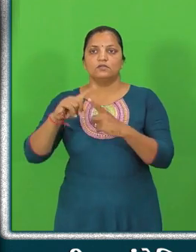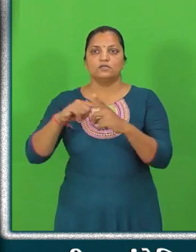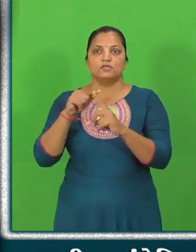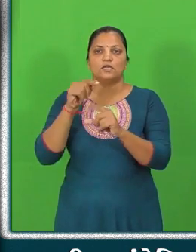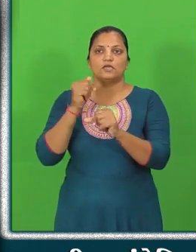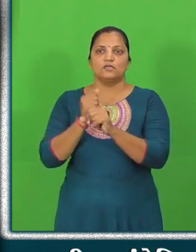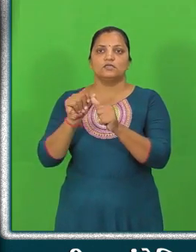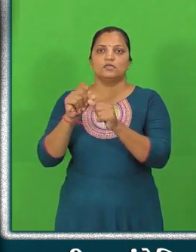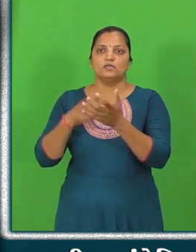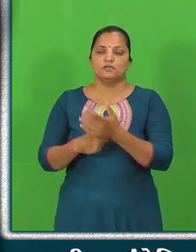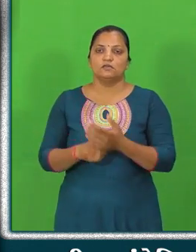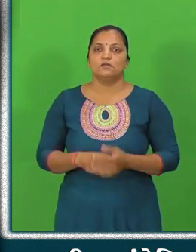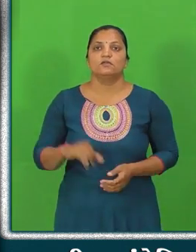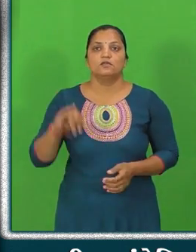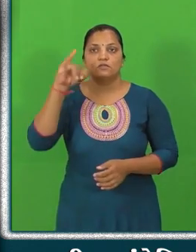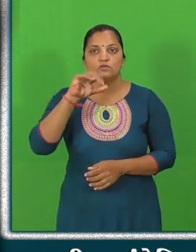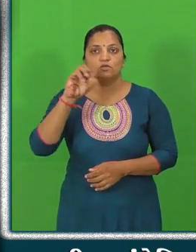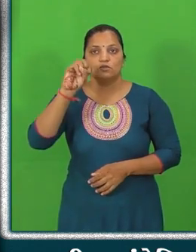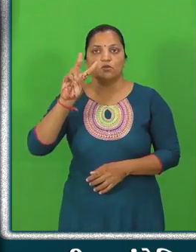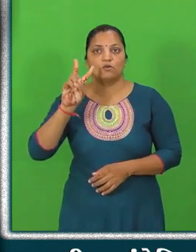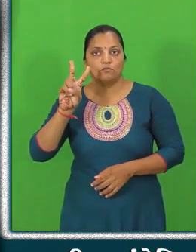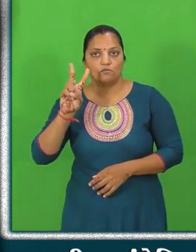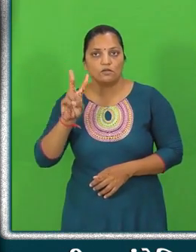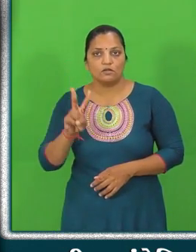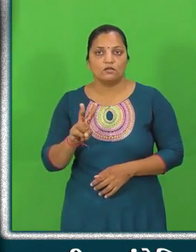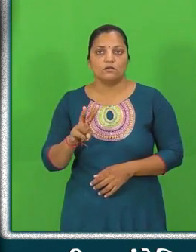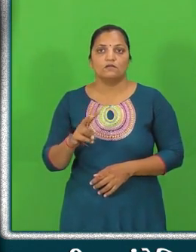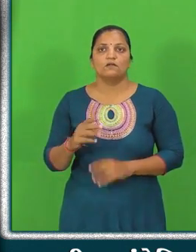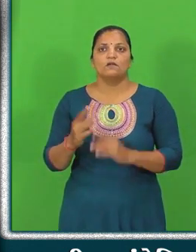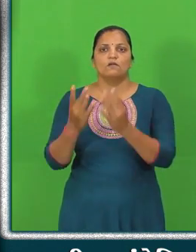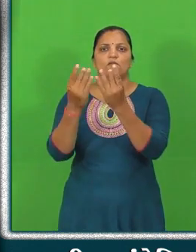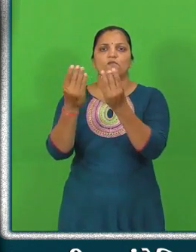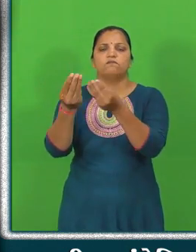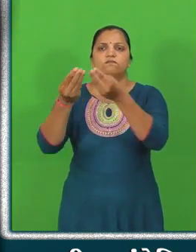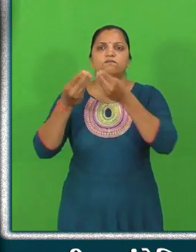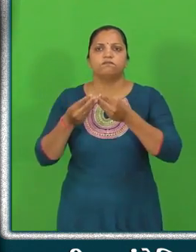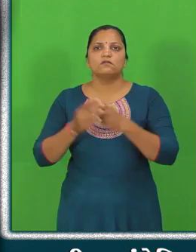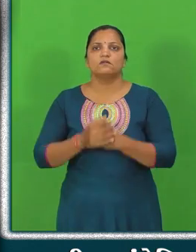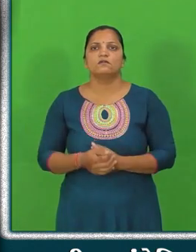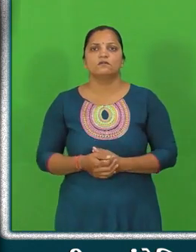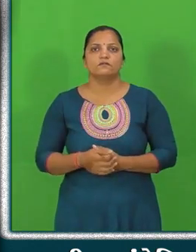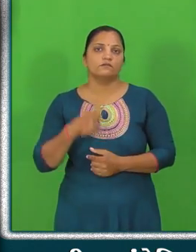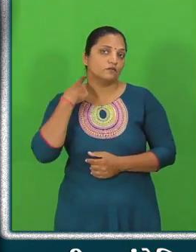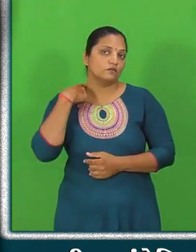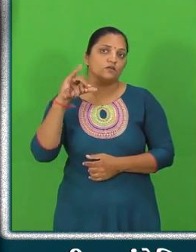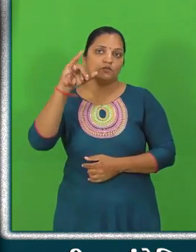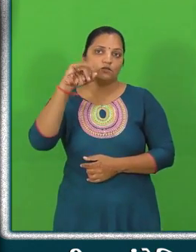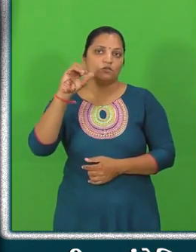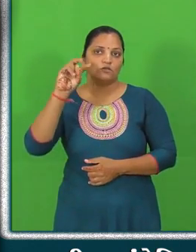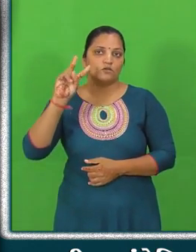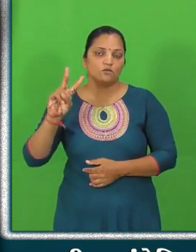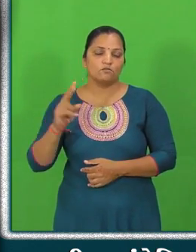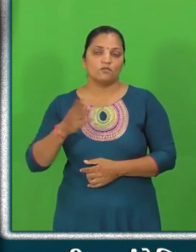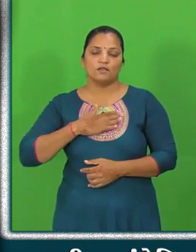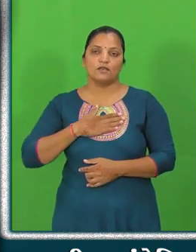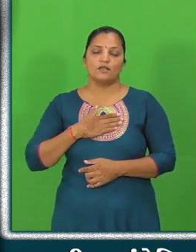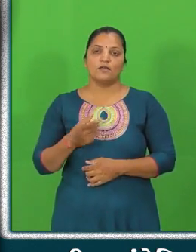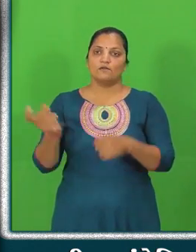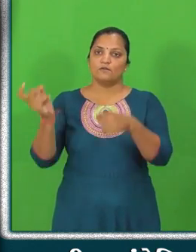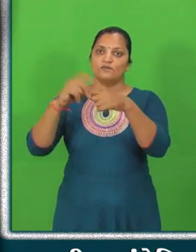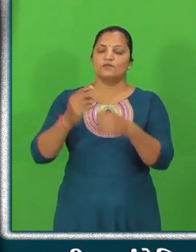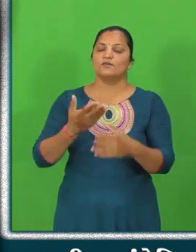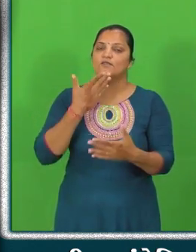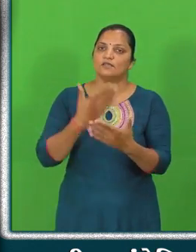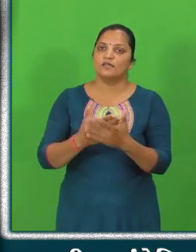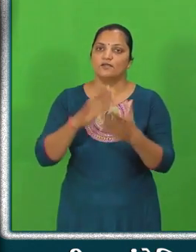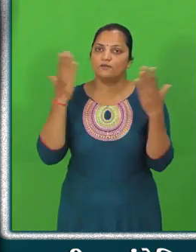જીગરભાઈ વણકર 602, સમજ્યો નહીં 602 એટલે અહીંયા તમે આંકડા આપી રહ્યા છો કે અત્યારે 602 વિદ્યાર્થીઓ અત્યારે આપણી સાથે લાઈવથી જોડાયા